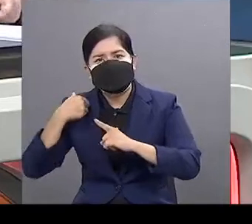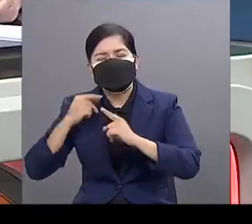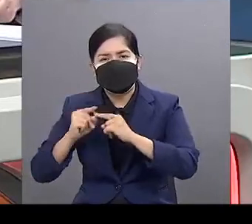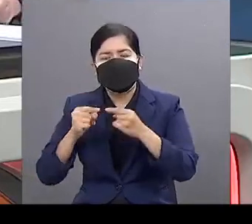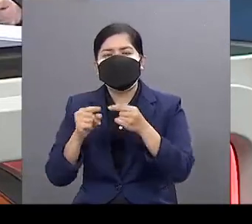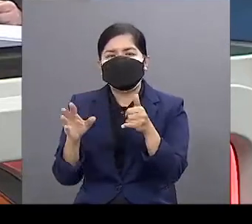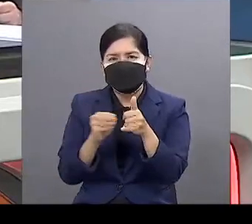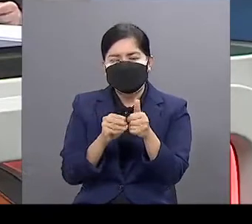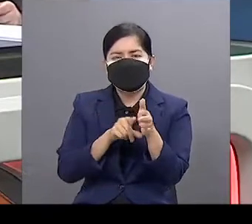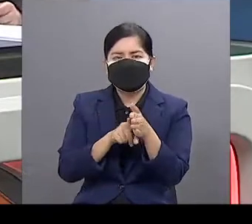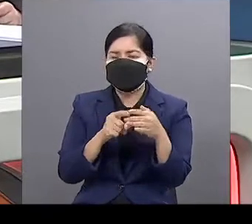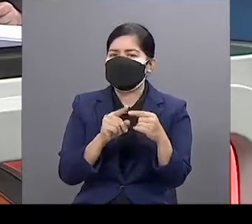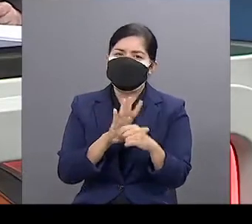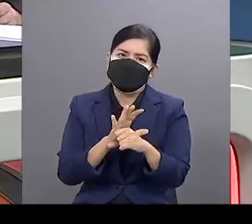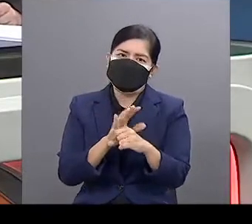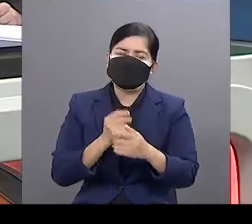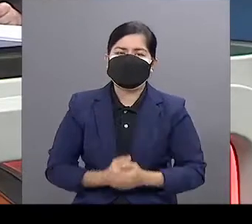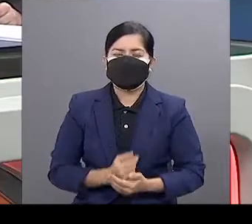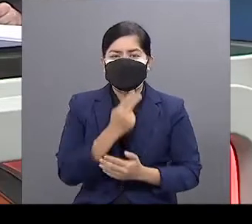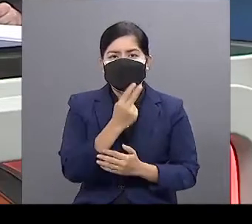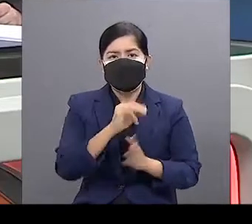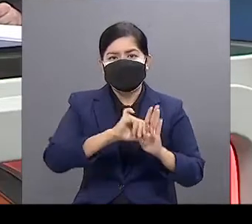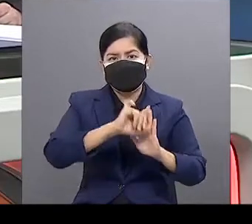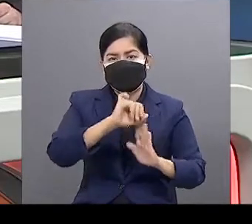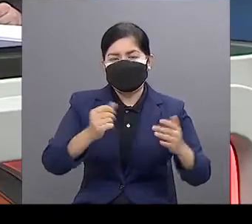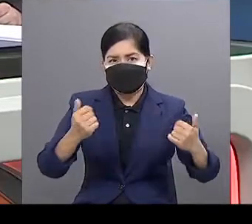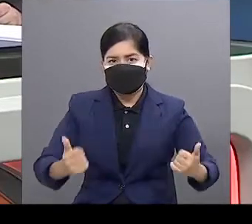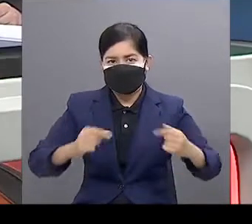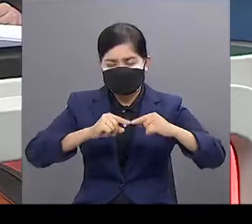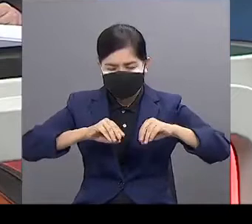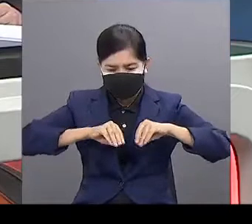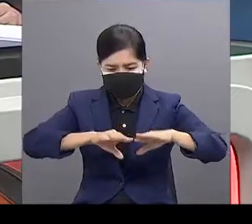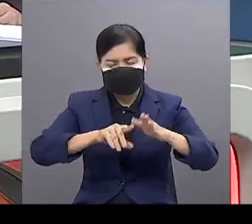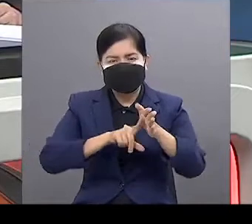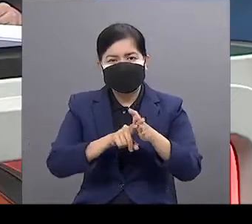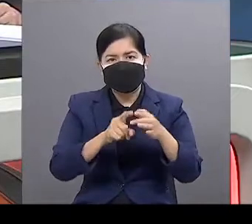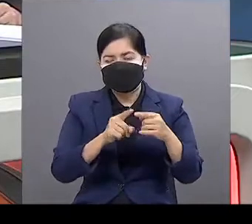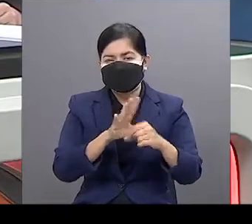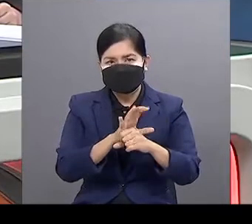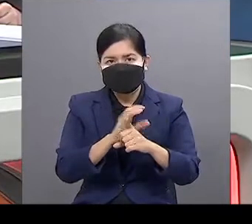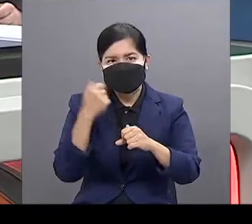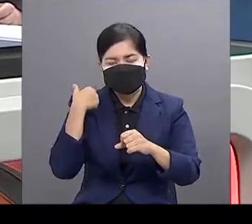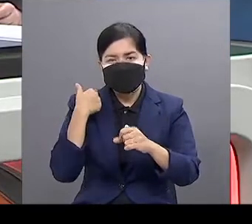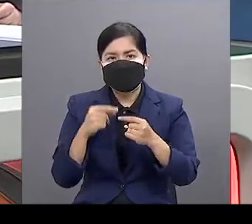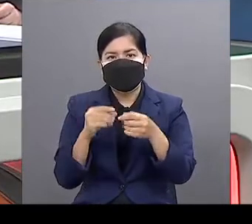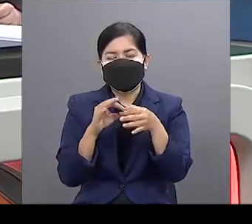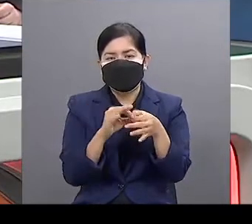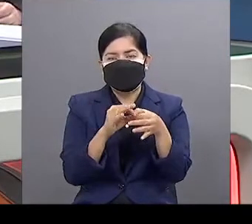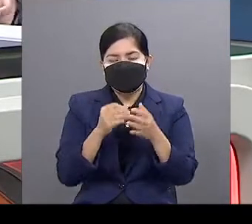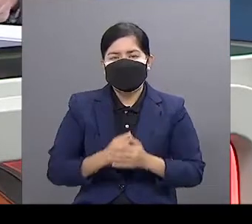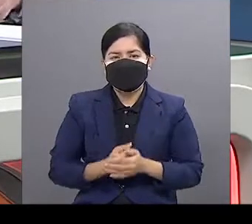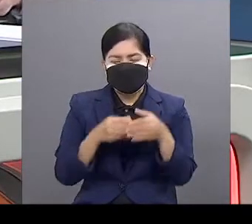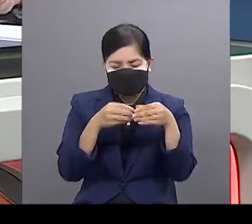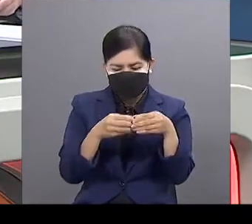จะไปดูที่เชียงใหม่กันบ้างค่ะก็ยังมีการระบาดของกฎ 19ต่อเนื่องนะคะจะเฉพาะการระบาดแบบกลุ่มก้อนก็ทำให้ต้องเร่ง